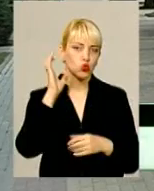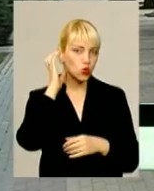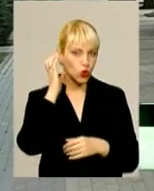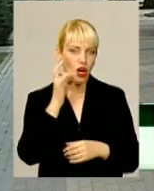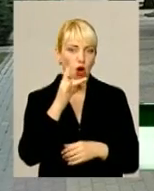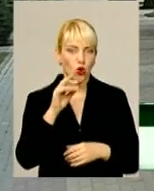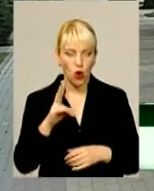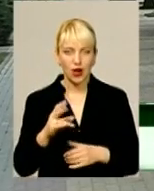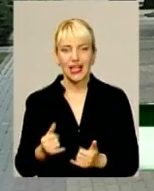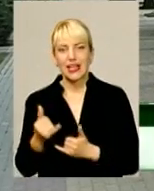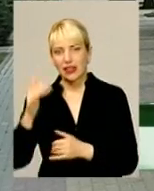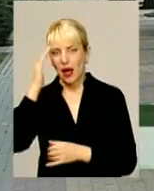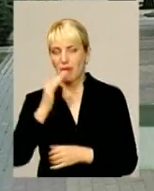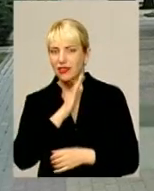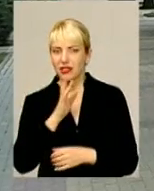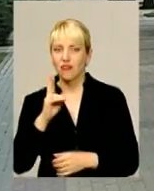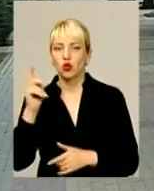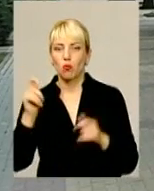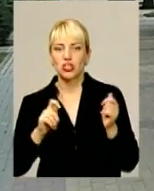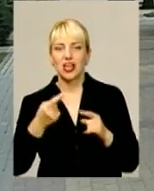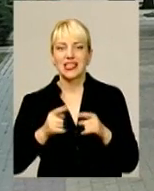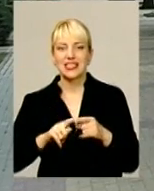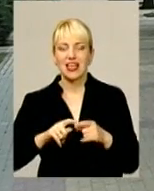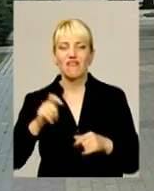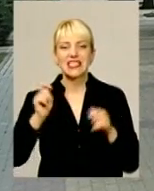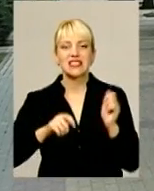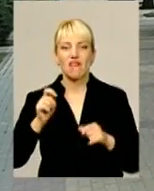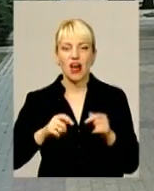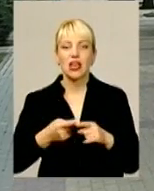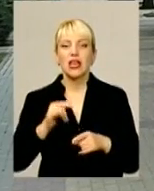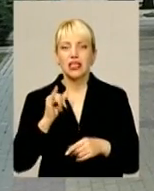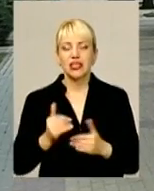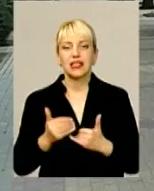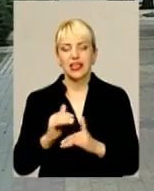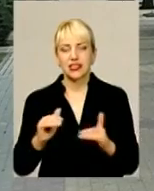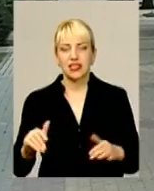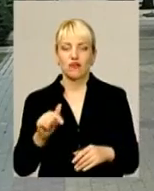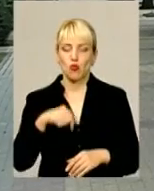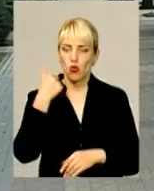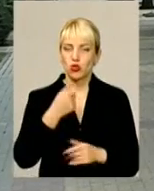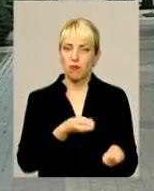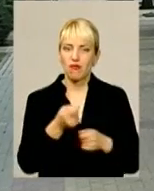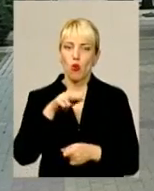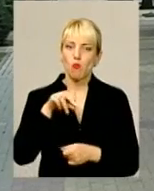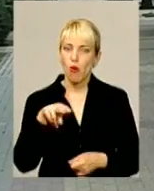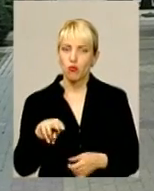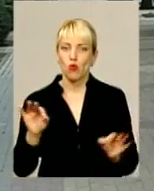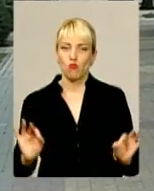приїжджає вже на фестиваль для дітей. Тому цього року ми, якщо ви бачили, дуже багато привозимо поп-музики,